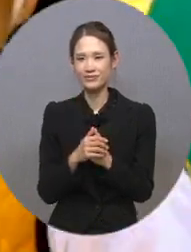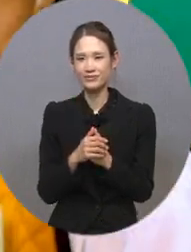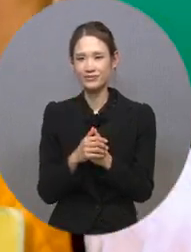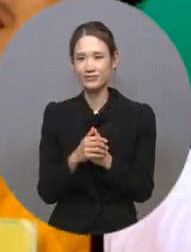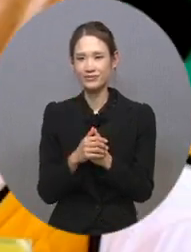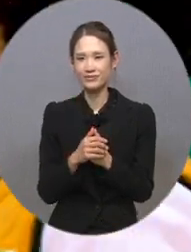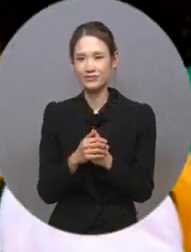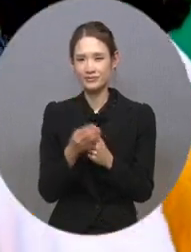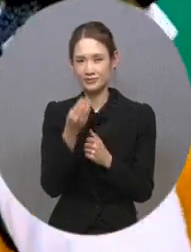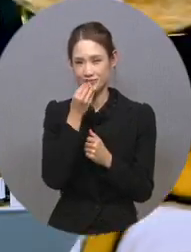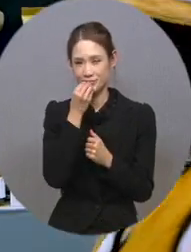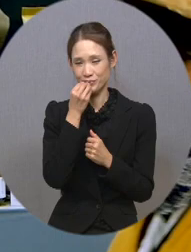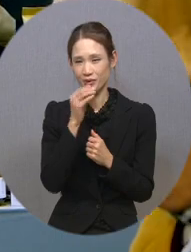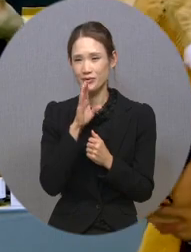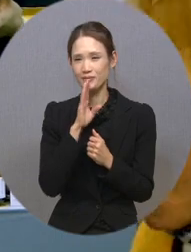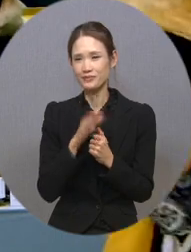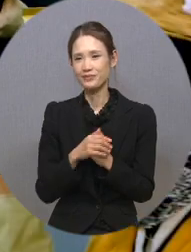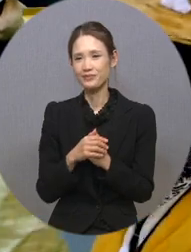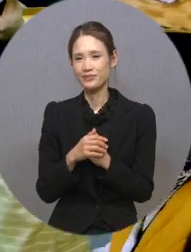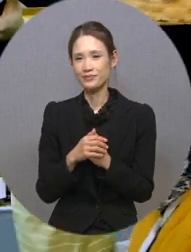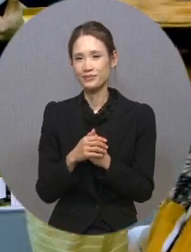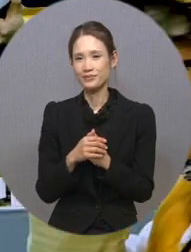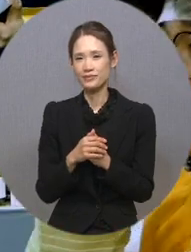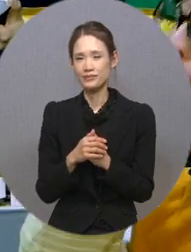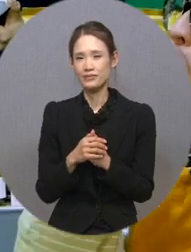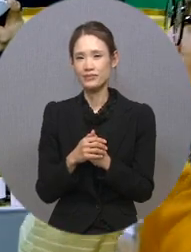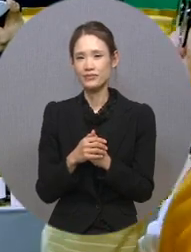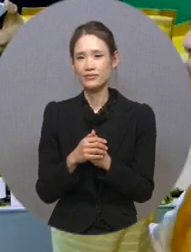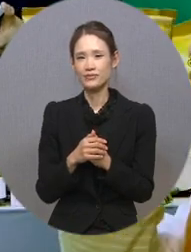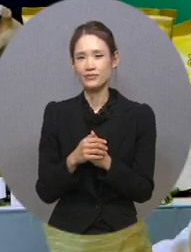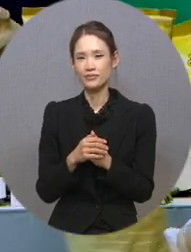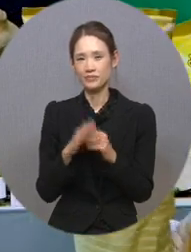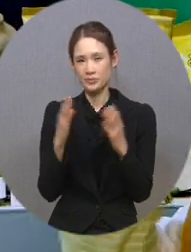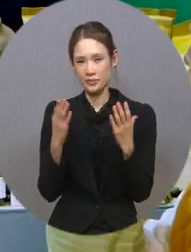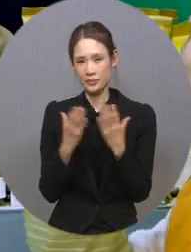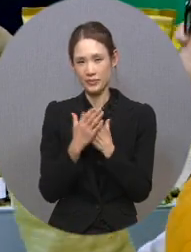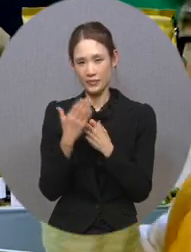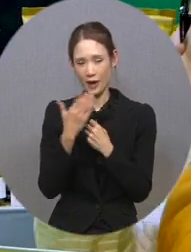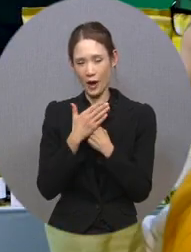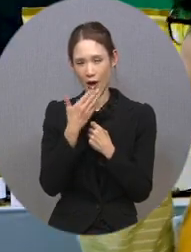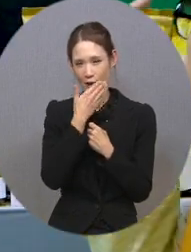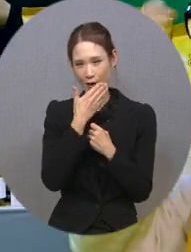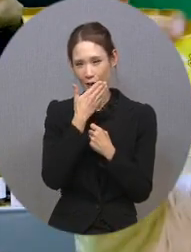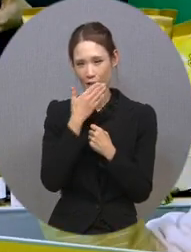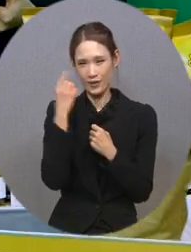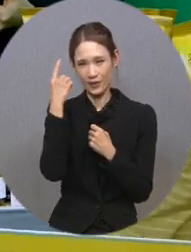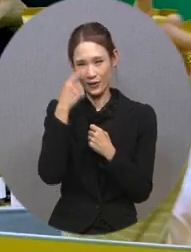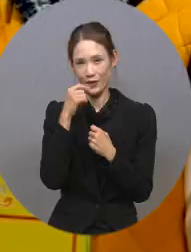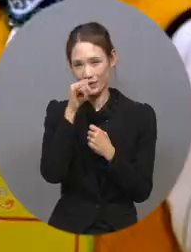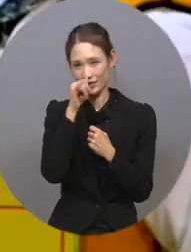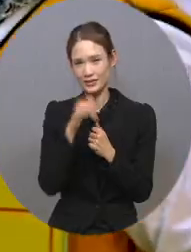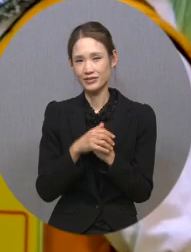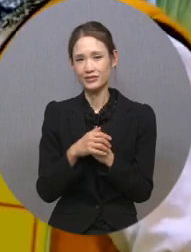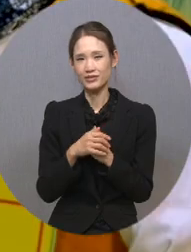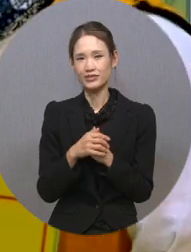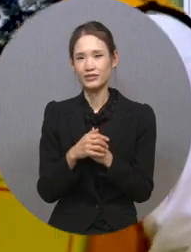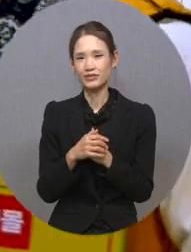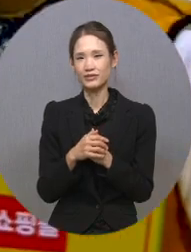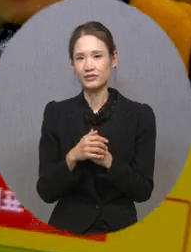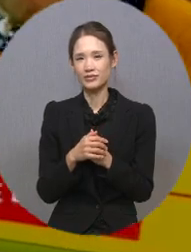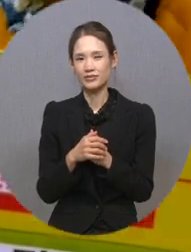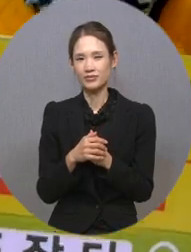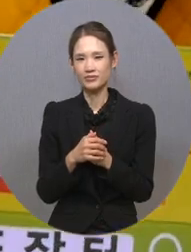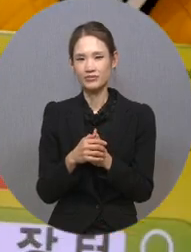맞아요. 낙지는 머리가 진짜죠. 이게 그 모든 영양이 이 낙지 대가리에 다 들은겨. 그만 하려고 그래.